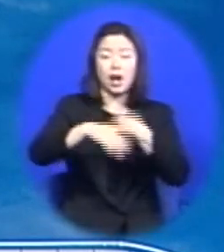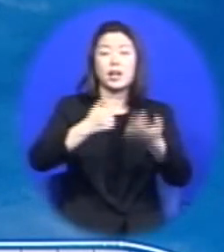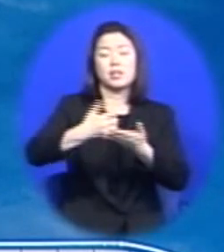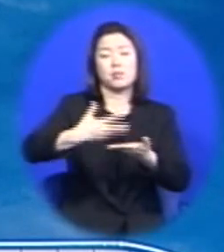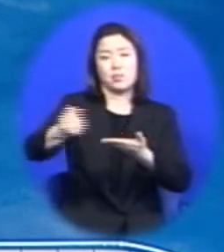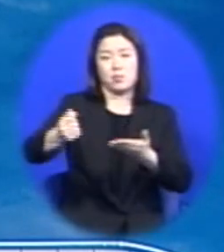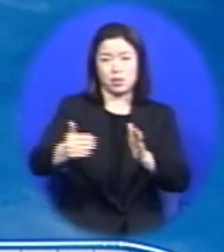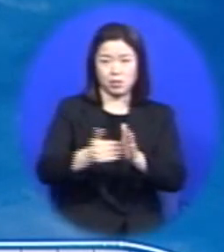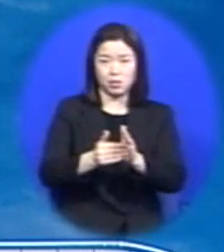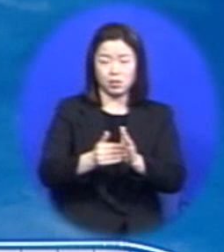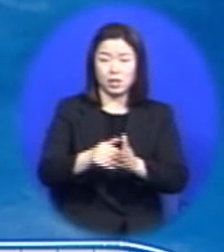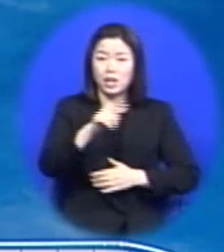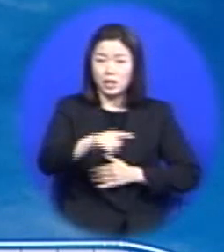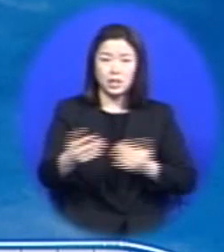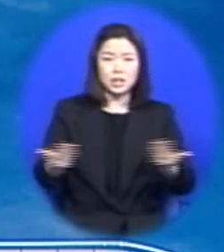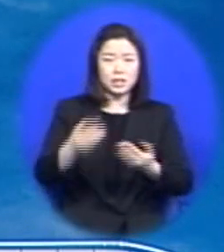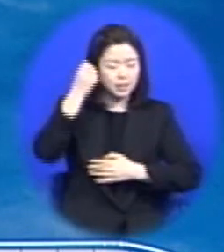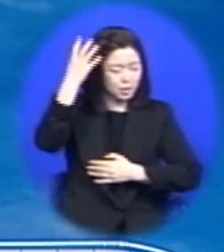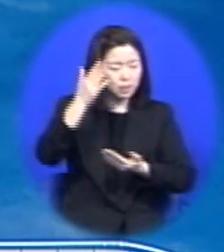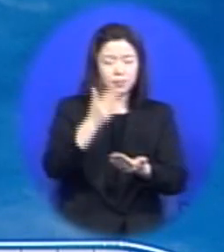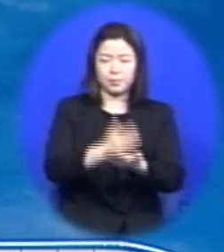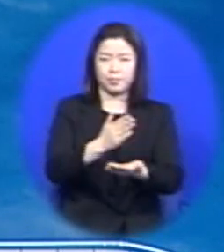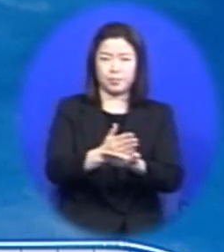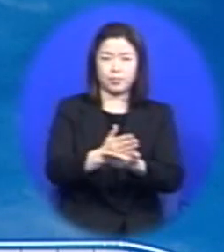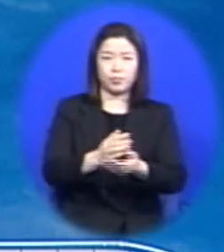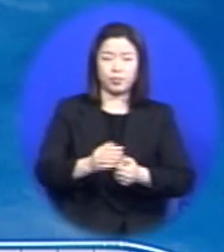여러분 이 일을 잊어버리시면 안 됩니다.